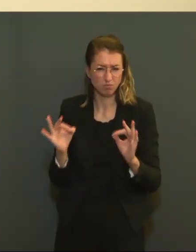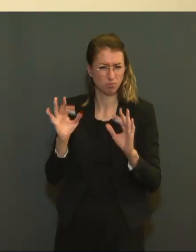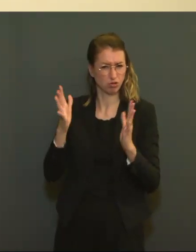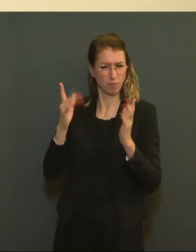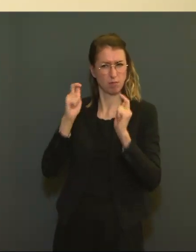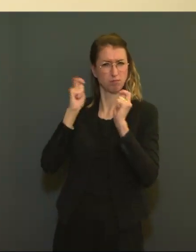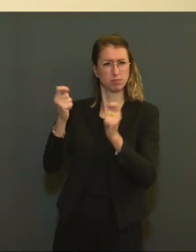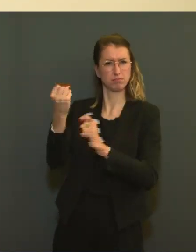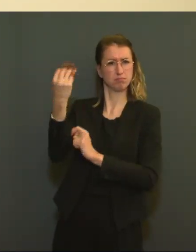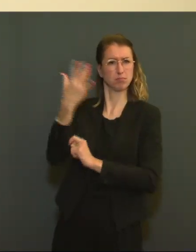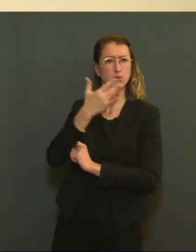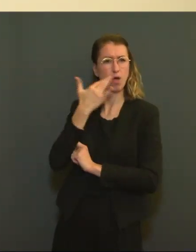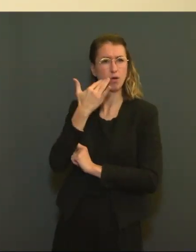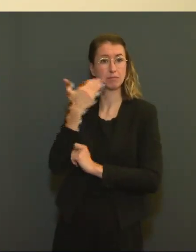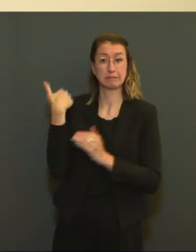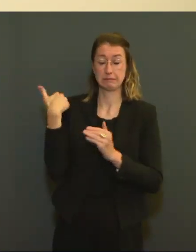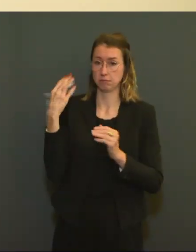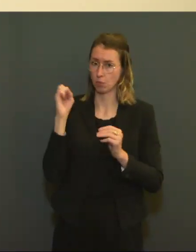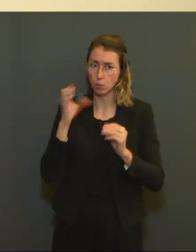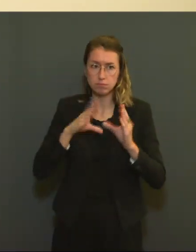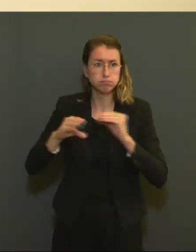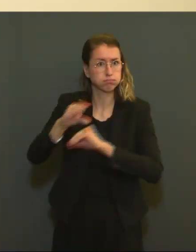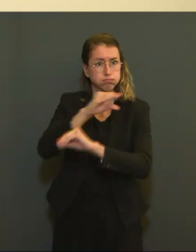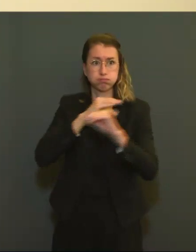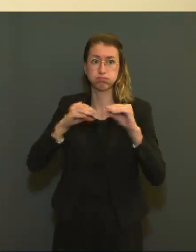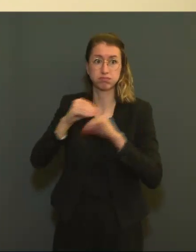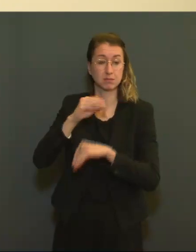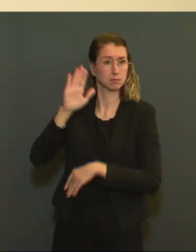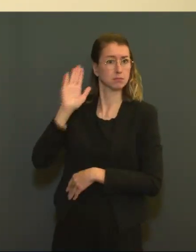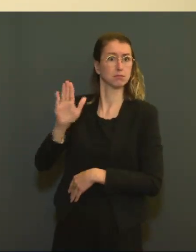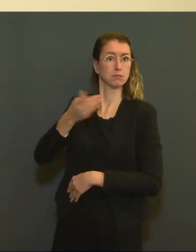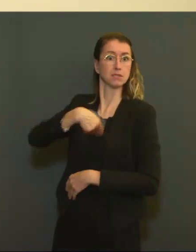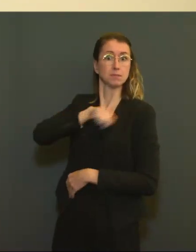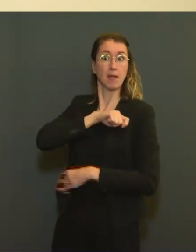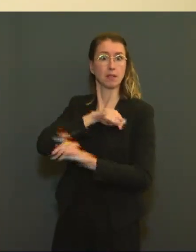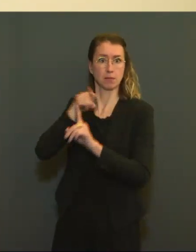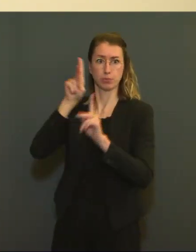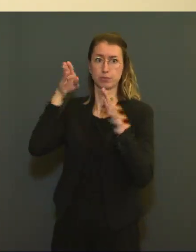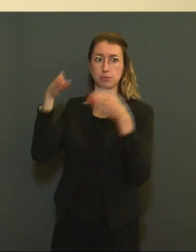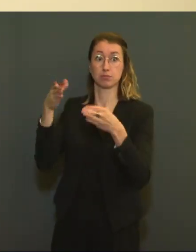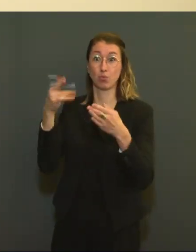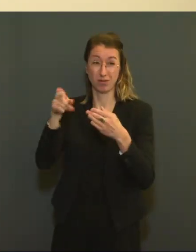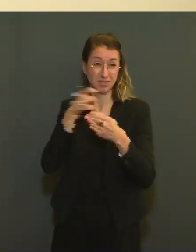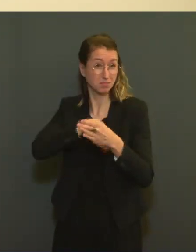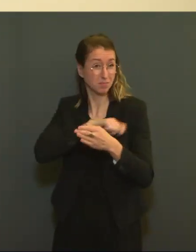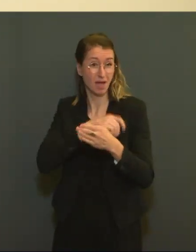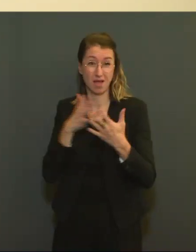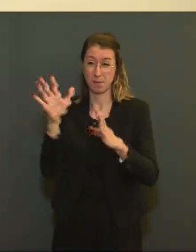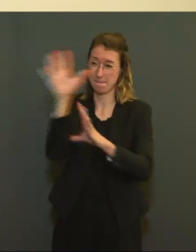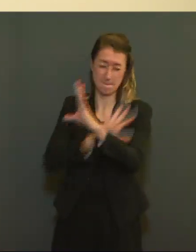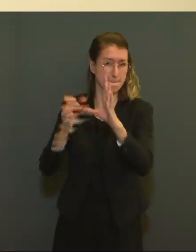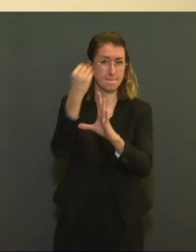ces derniers temps est effectivement l'Espagne, puisque l'Espagne a été mise totalement en rouge par la